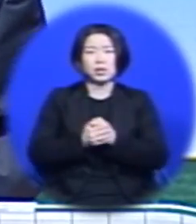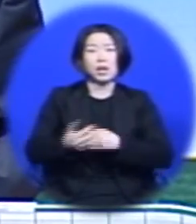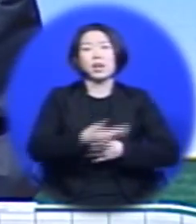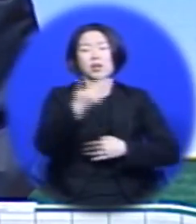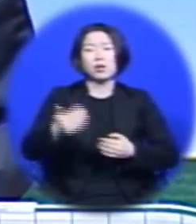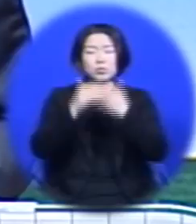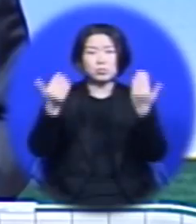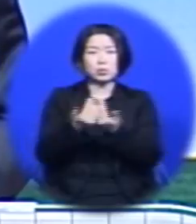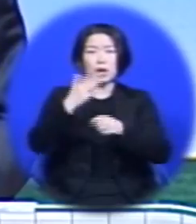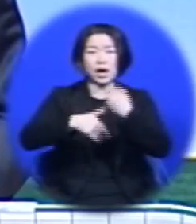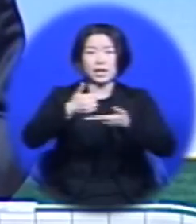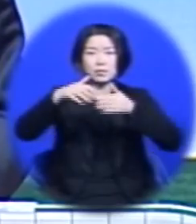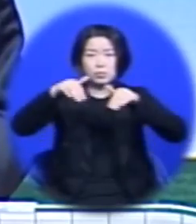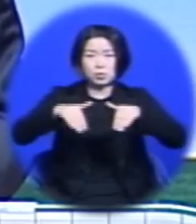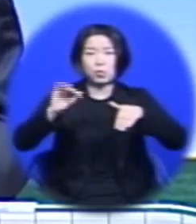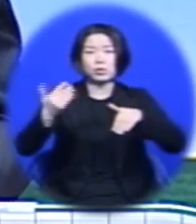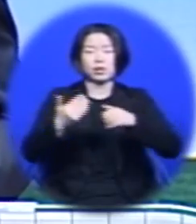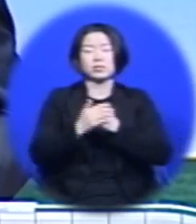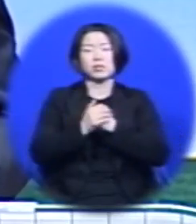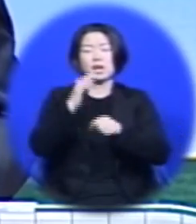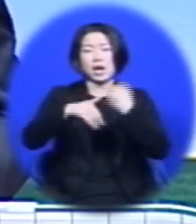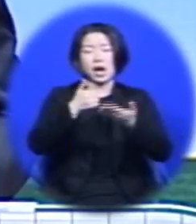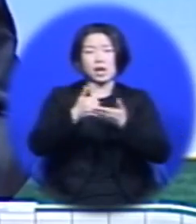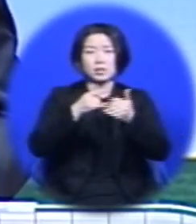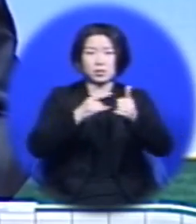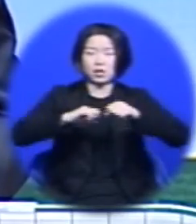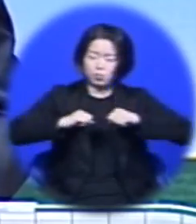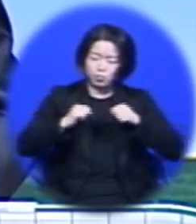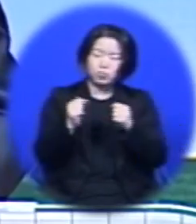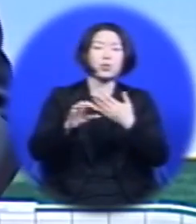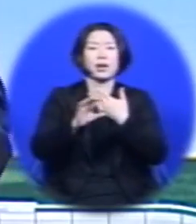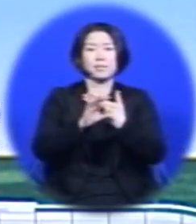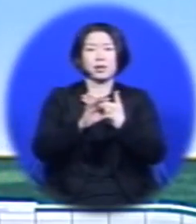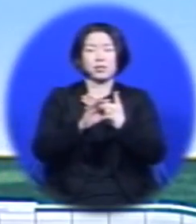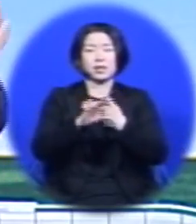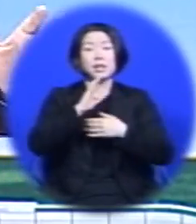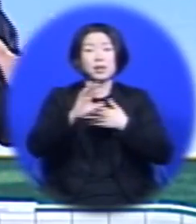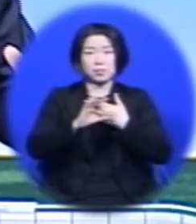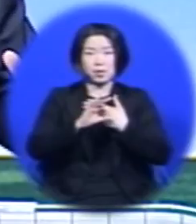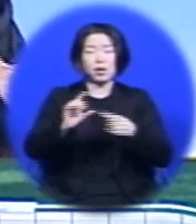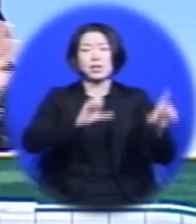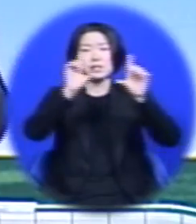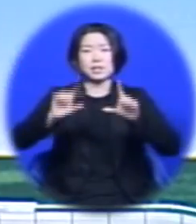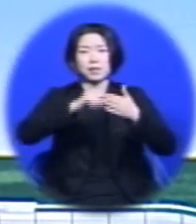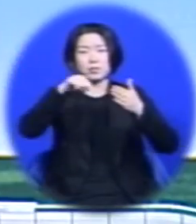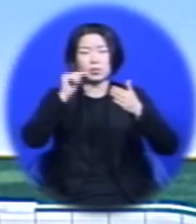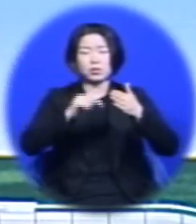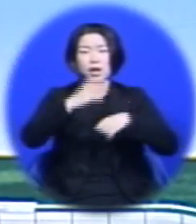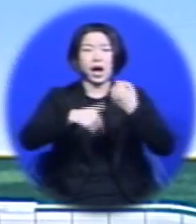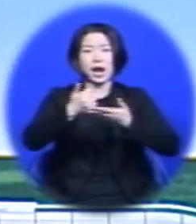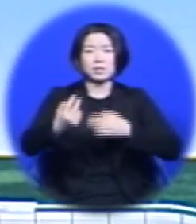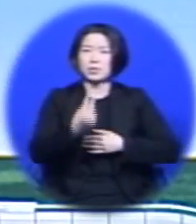모두 하나님의 종이 되어서 하나님에게 순종하게 되면 그러면 삶 속에서 하나님의 사랑이